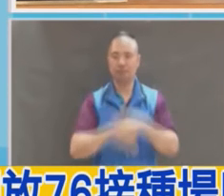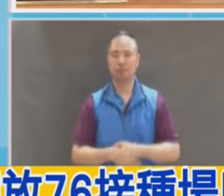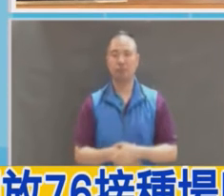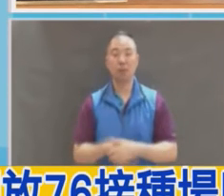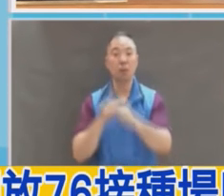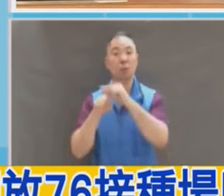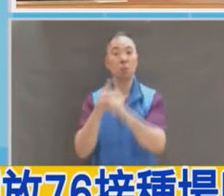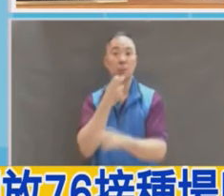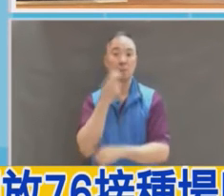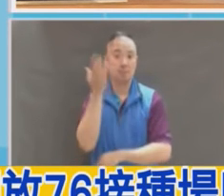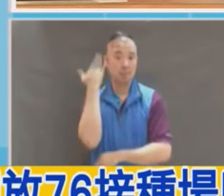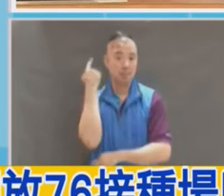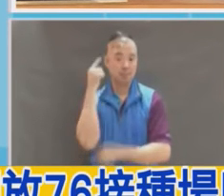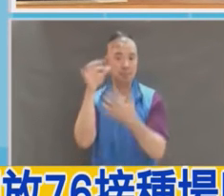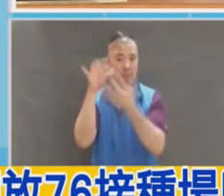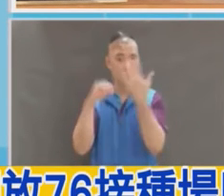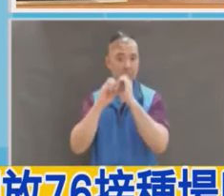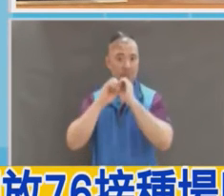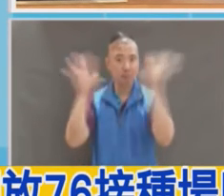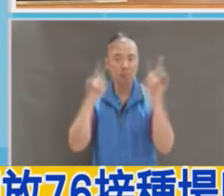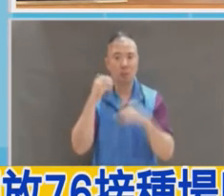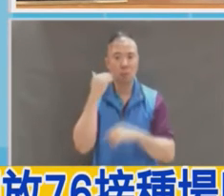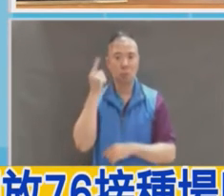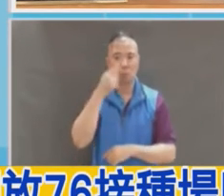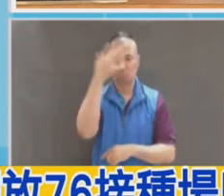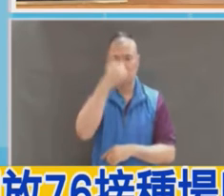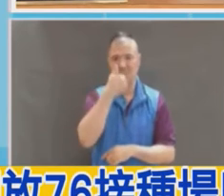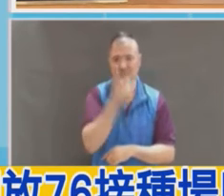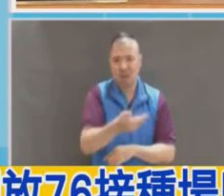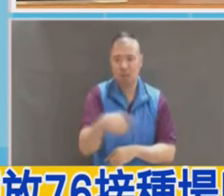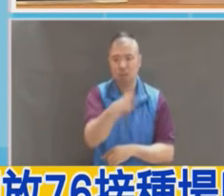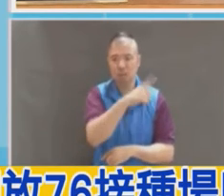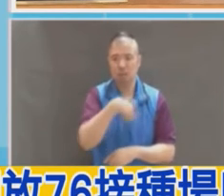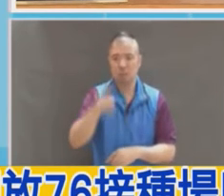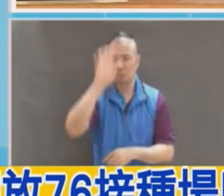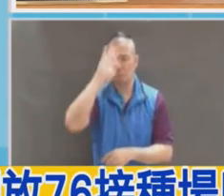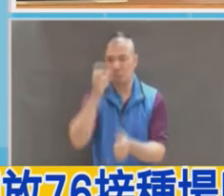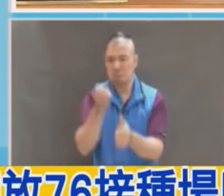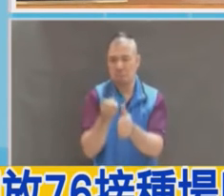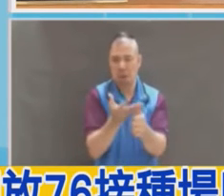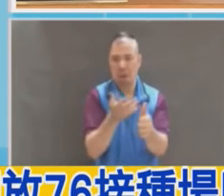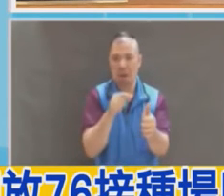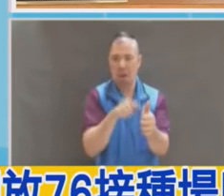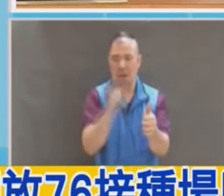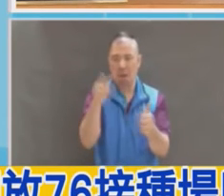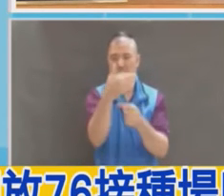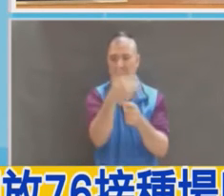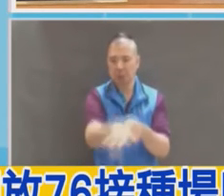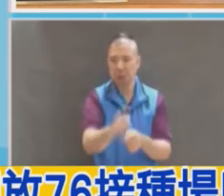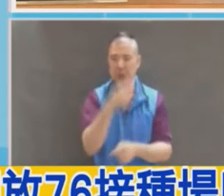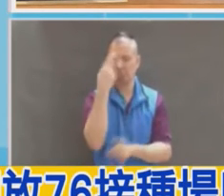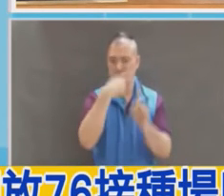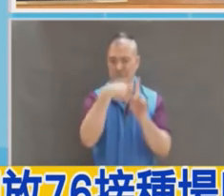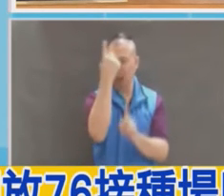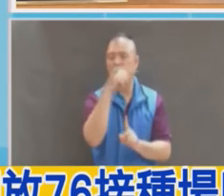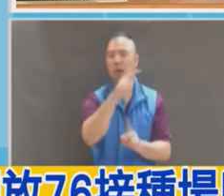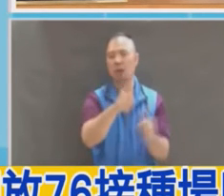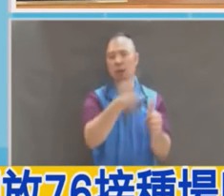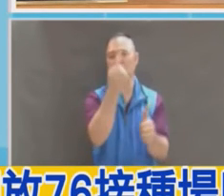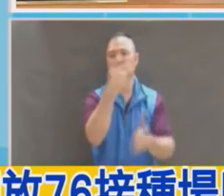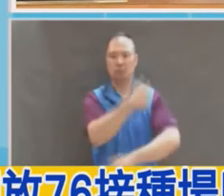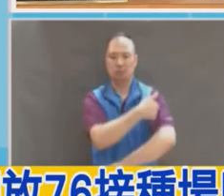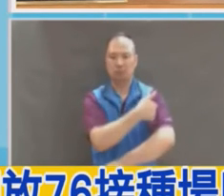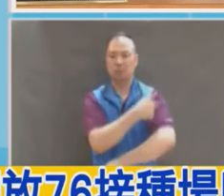个阶段里面要来启动施打。所以为了让这些85岁以上的长者卖欢